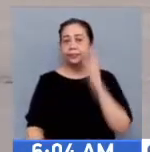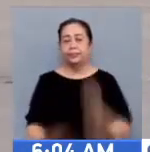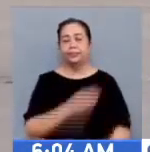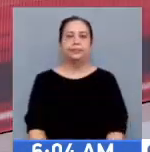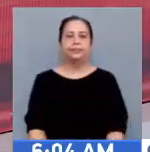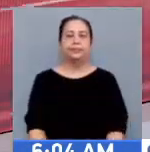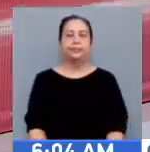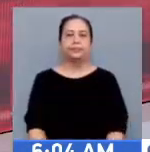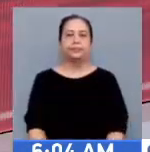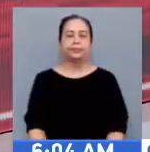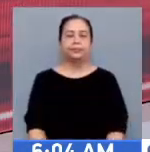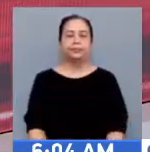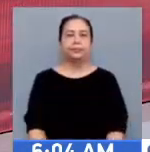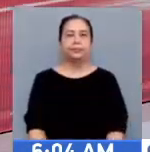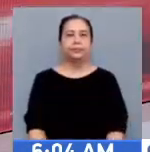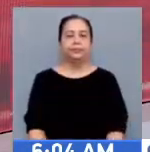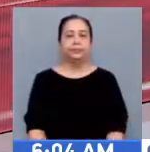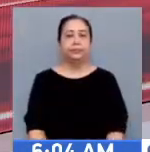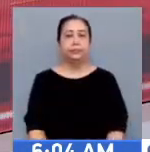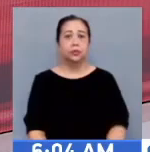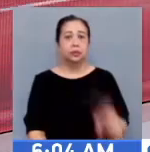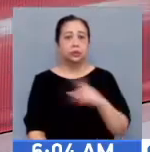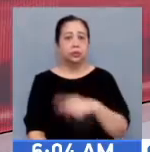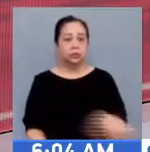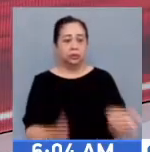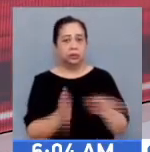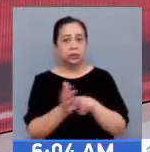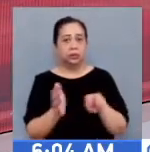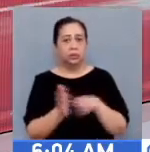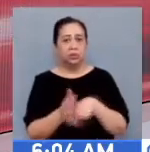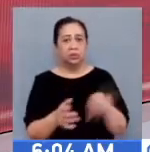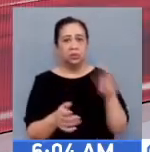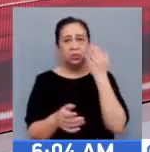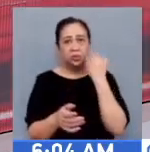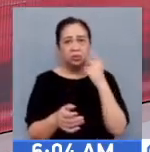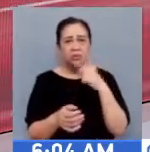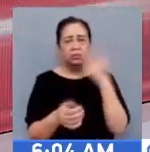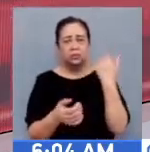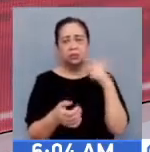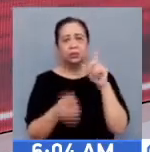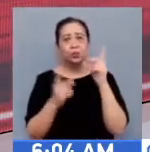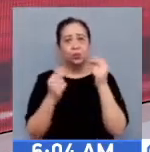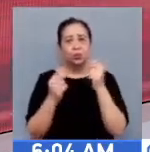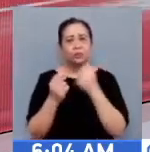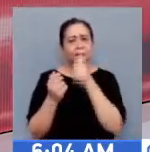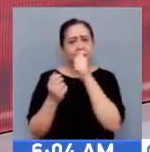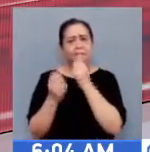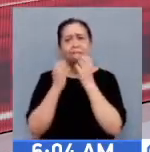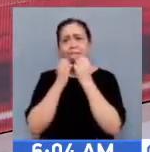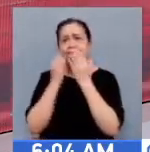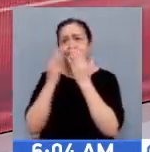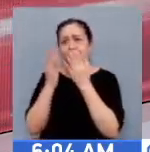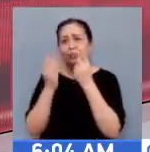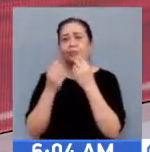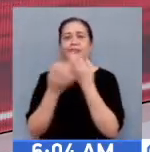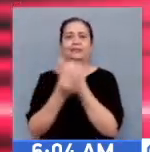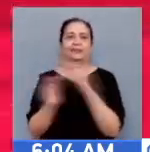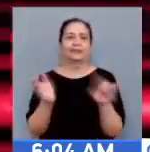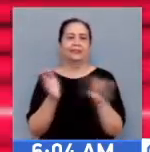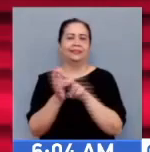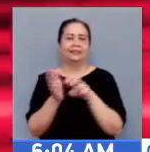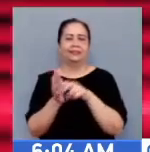para sa Pilipinas. Ang mga pasahero nagigipit sa libreng sakay kumakapit. Kumustahin natin ang mga pasahero sa EDSA Carousel kung